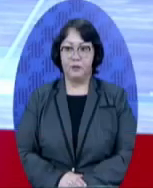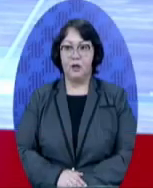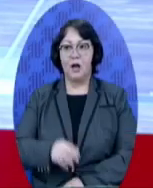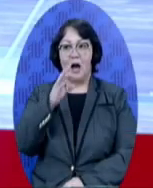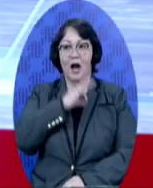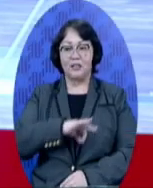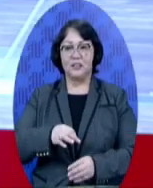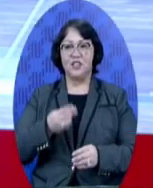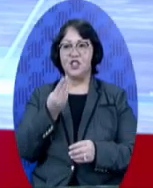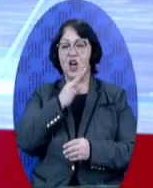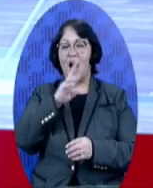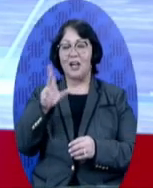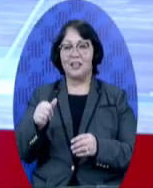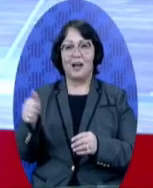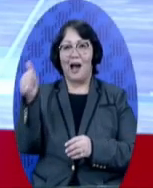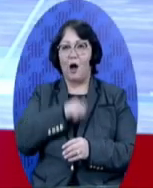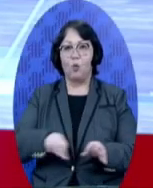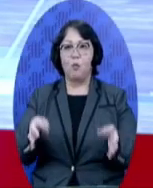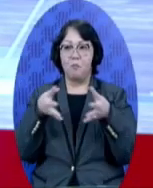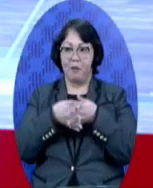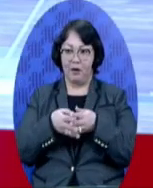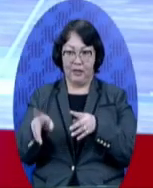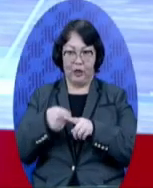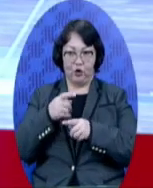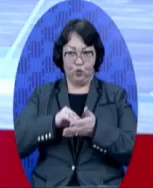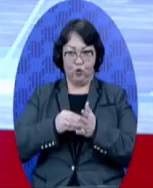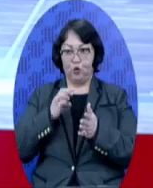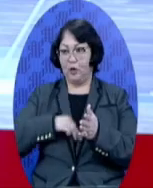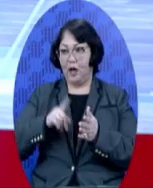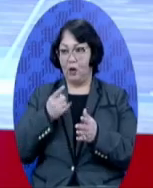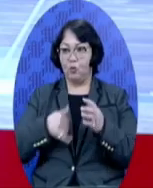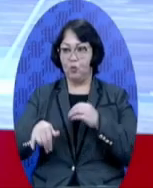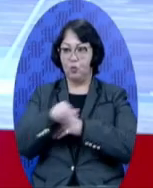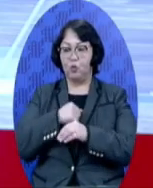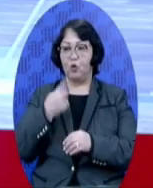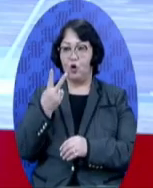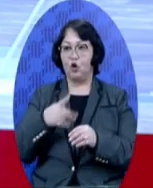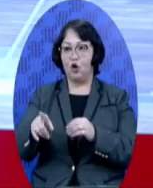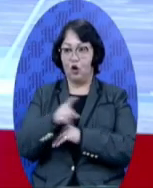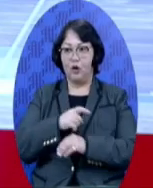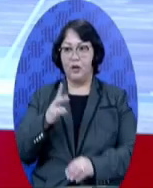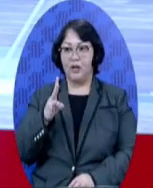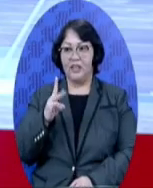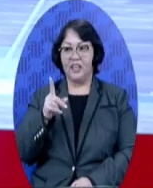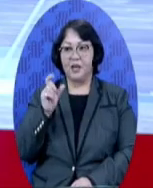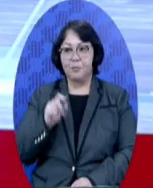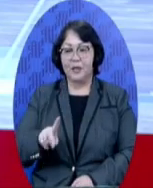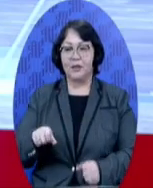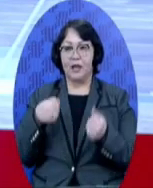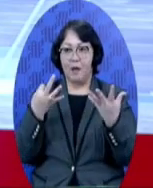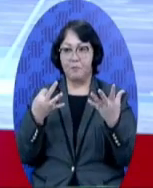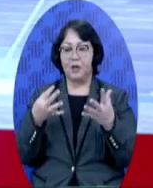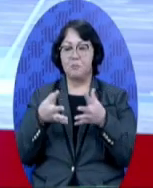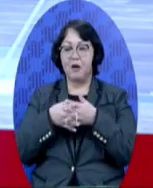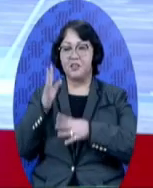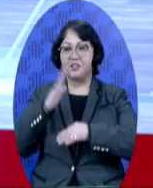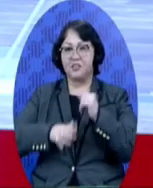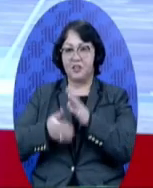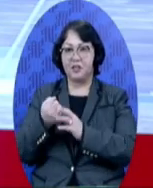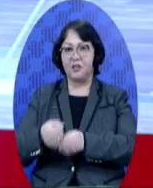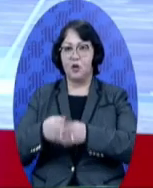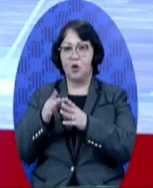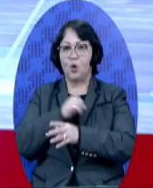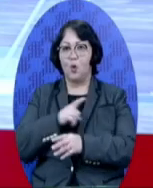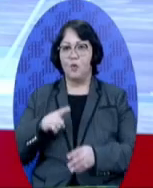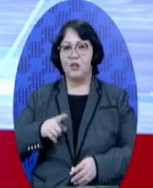Ашиглалтын шаардлага хангахгүй орон сууцыг дахин төлөвлөх ажлын хүрээнд хан уул дүүргийн 2 дугаар хорооны нэхэмлийн 8 дугаар байрыг шинээр барьж ашиглалтад оруулла. Ховийн